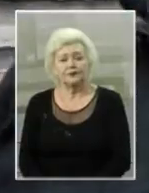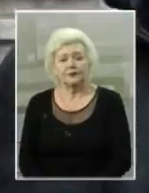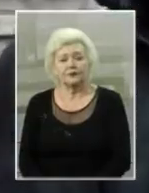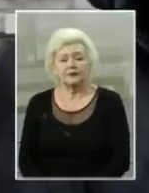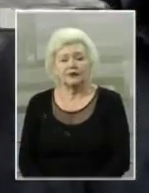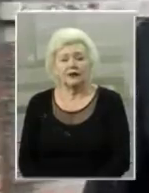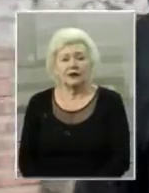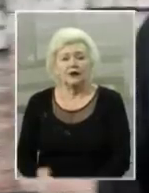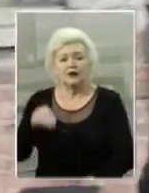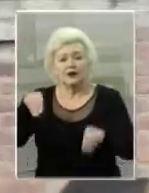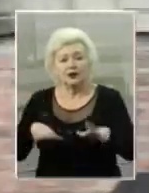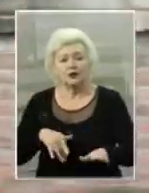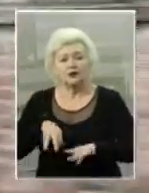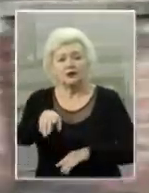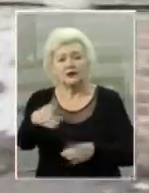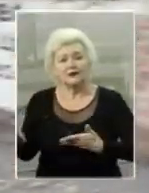зайти пешком.